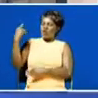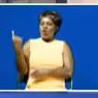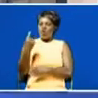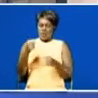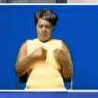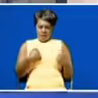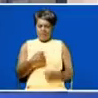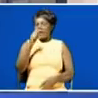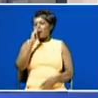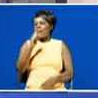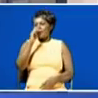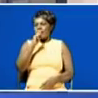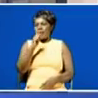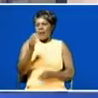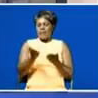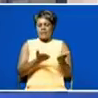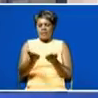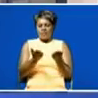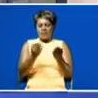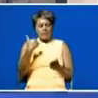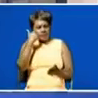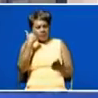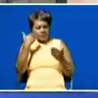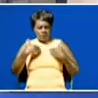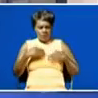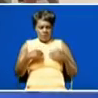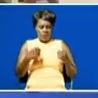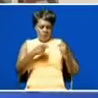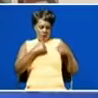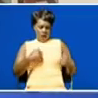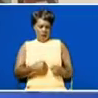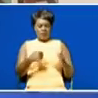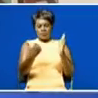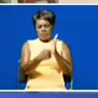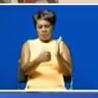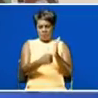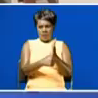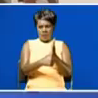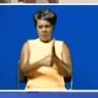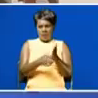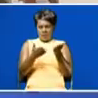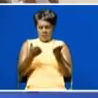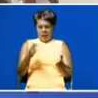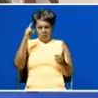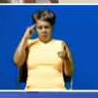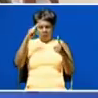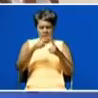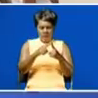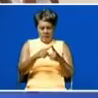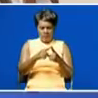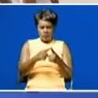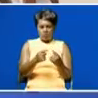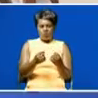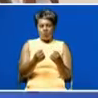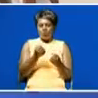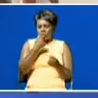nchini Tanzania inayotoa huduma kwa wagonjwa wa matatizo ya moyo. Sasa taasisi inakusudia kutibu watoto wenye